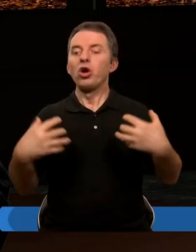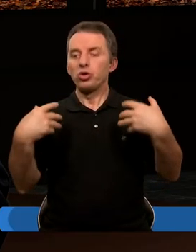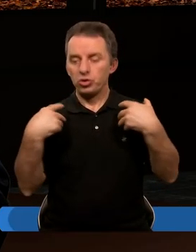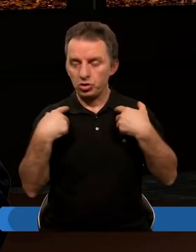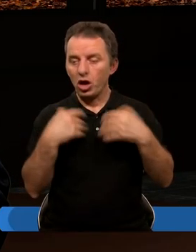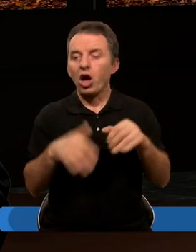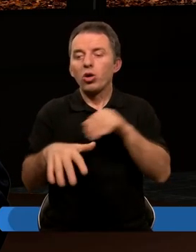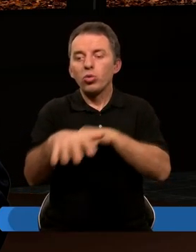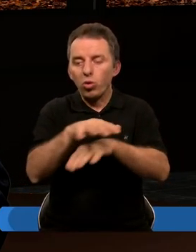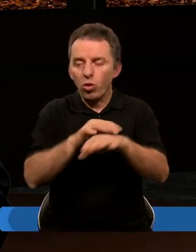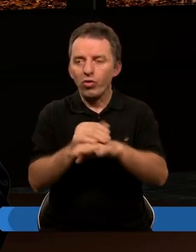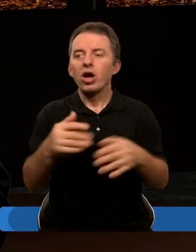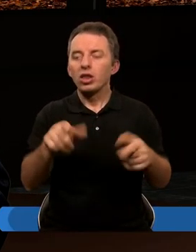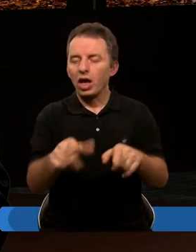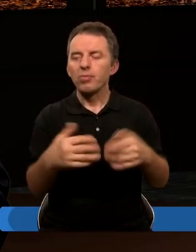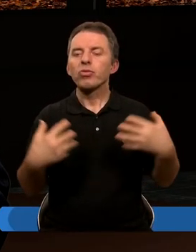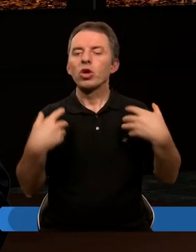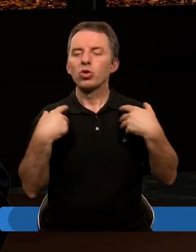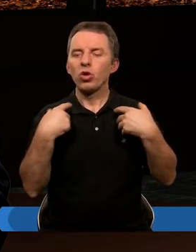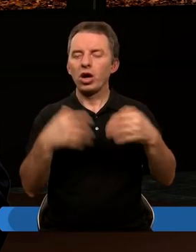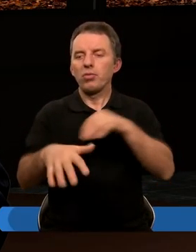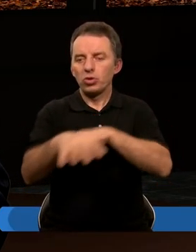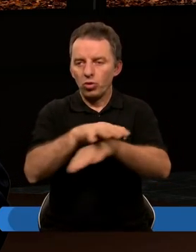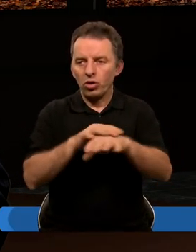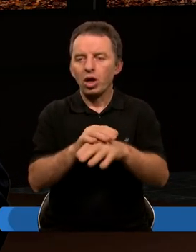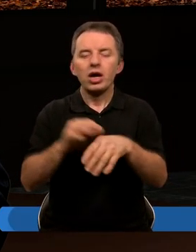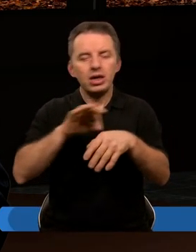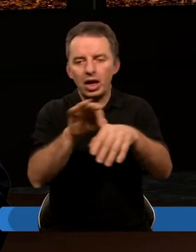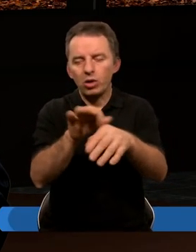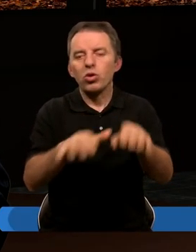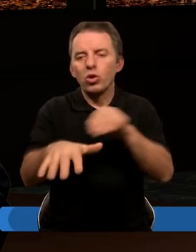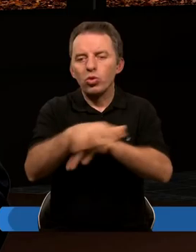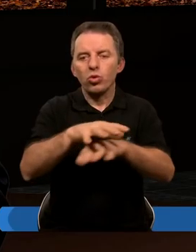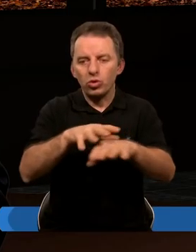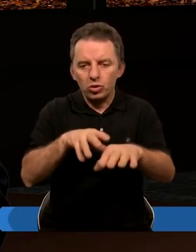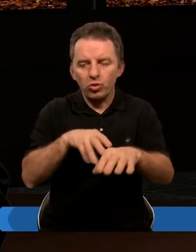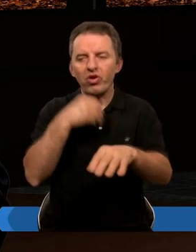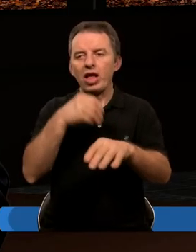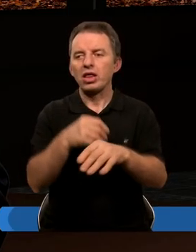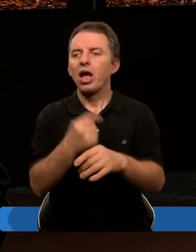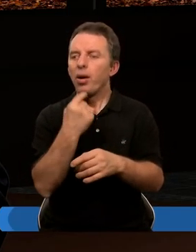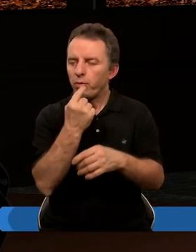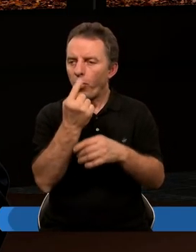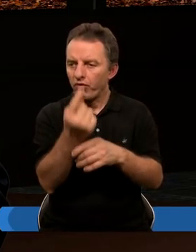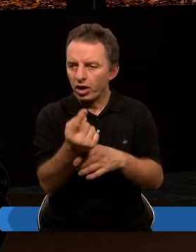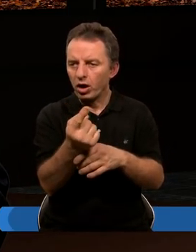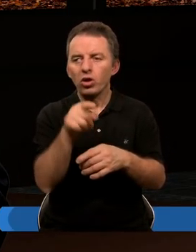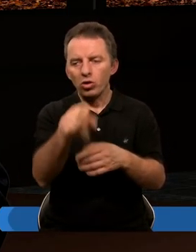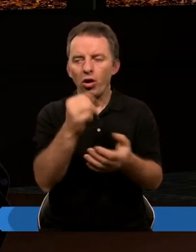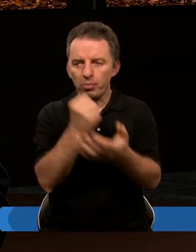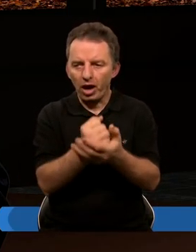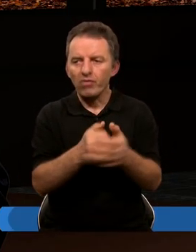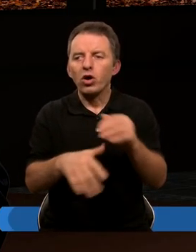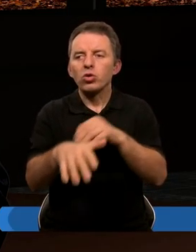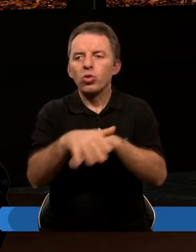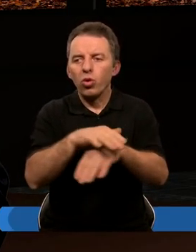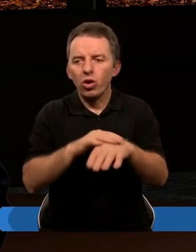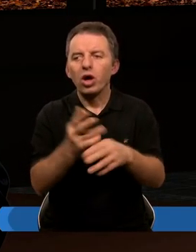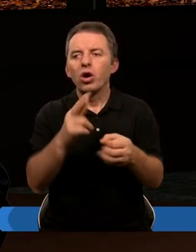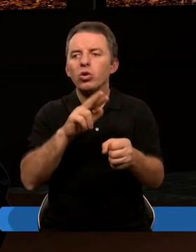żyje i powiedział, że tym duchowym życiem kieruje Duch Święty. Tu jest powiedziane, bo to prawo Ducha,